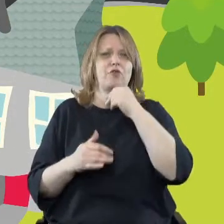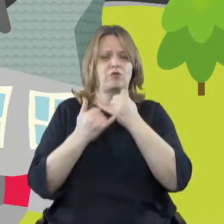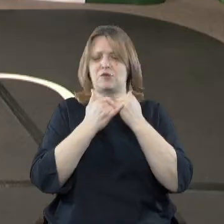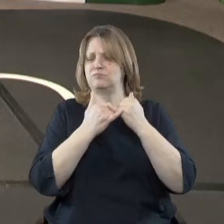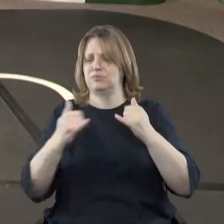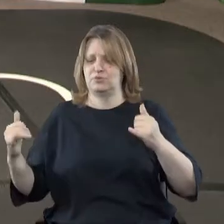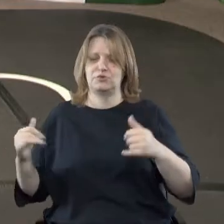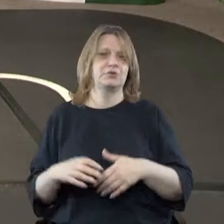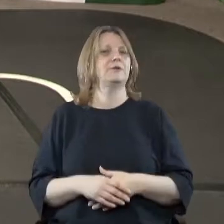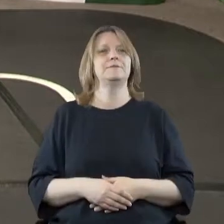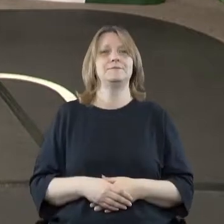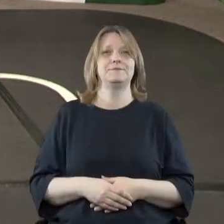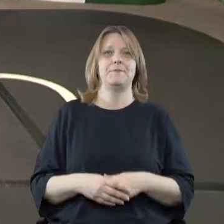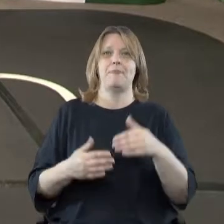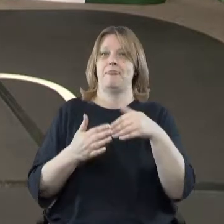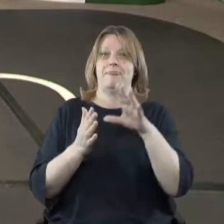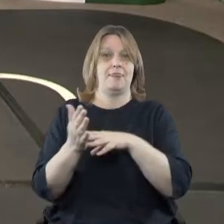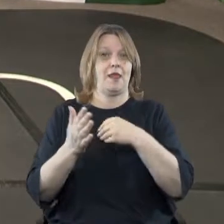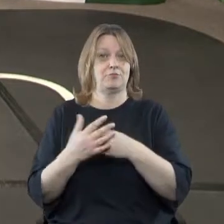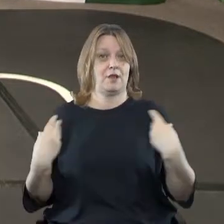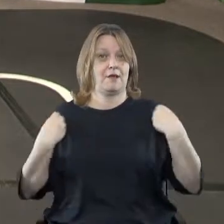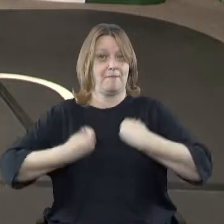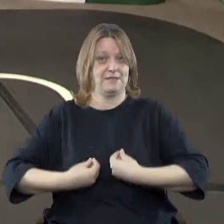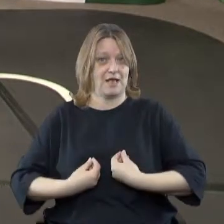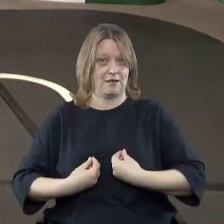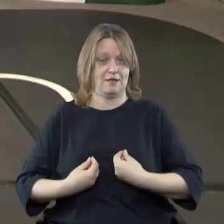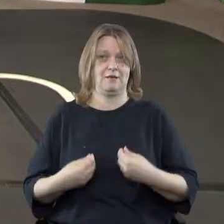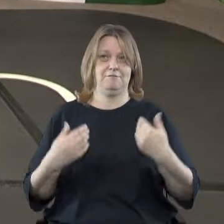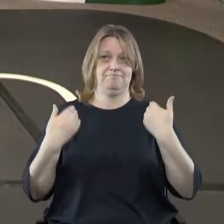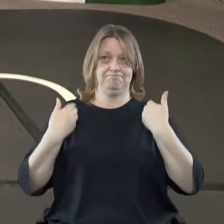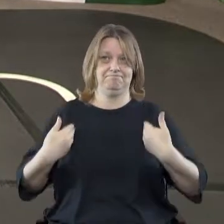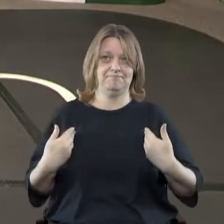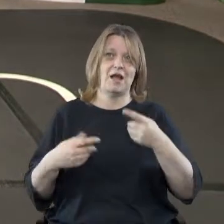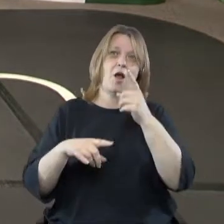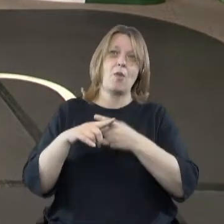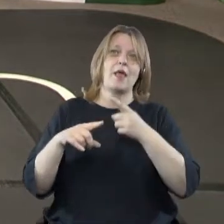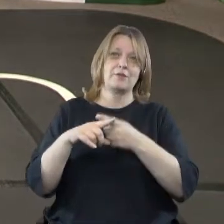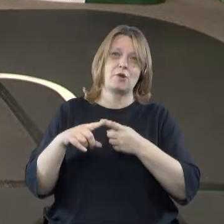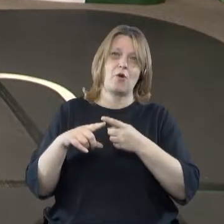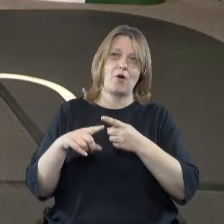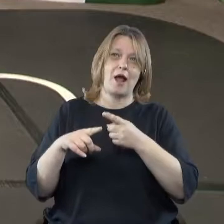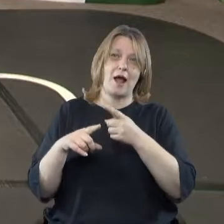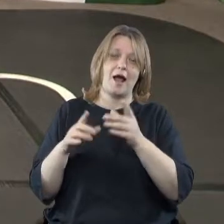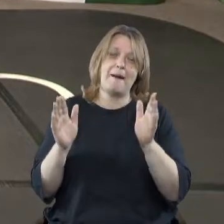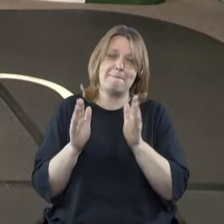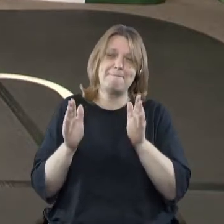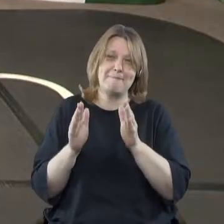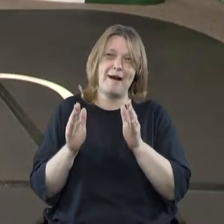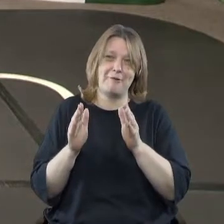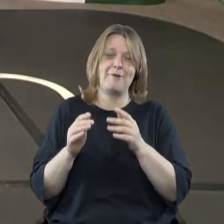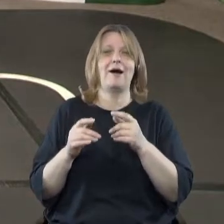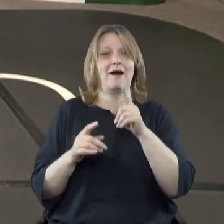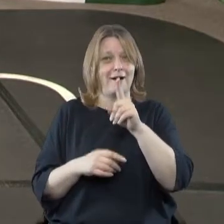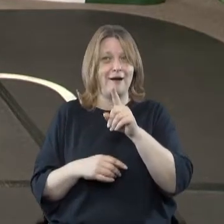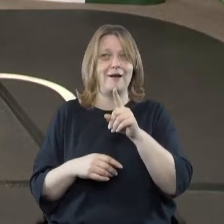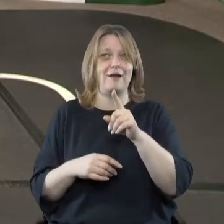odblaskowe. Zobaczcie, mogą być chociażby takie kamizelki, tak? Spójrzcie, ta jest akurat troszkę taka, może i na mnie za mała. Natomiast